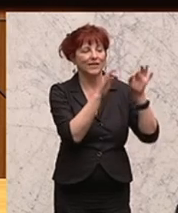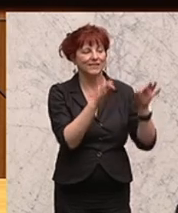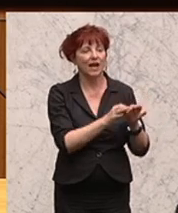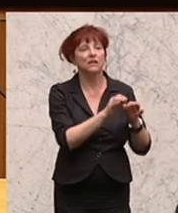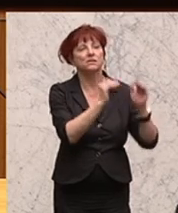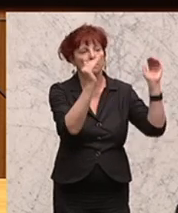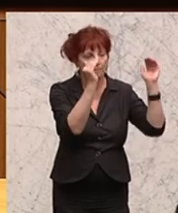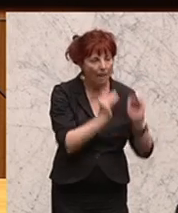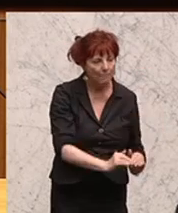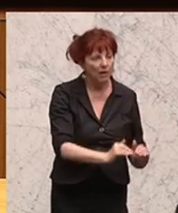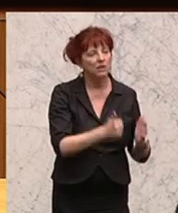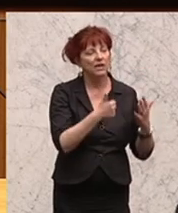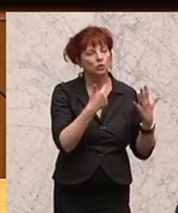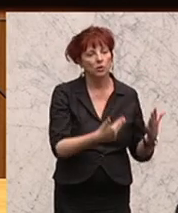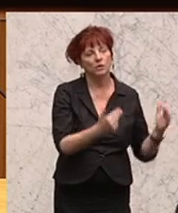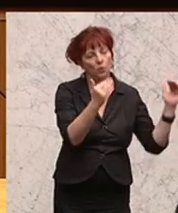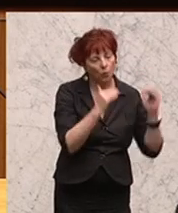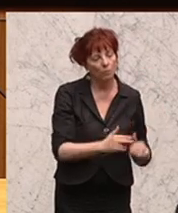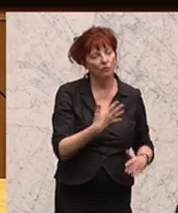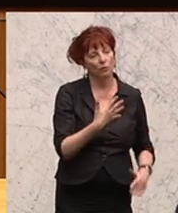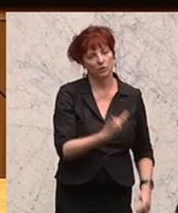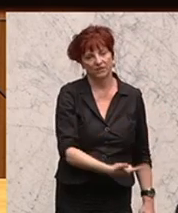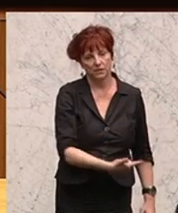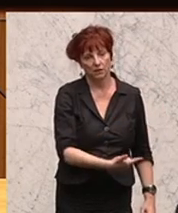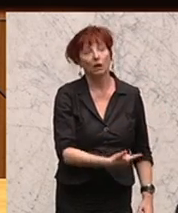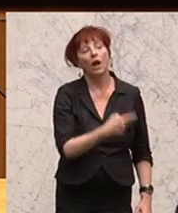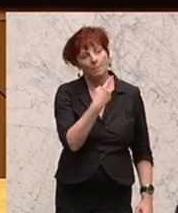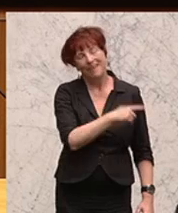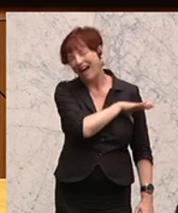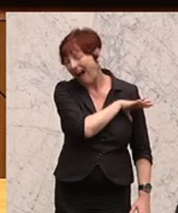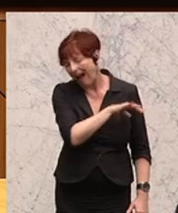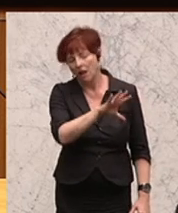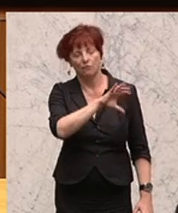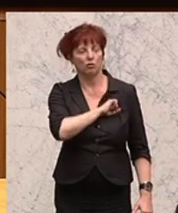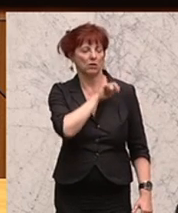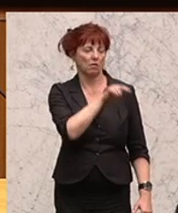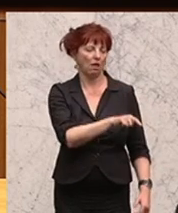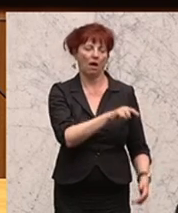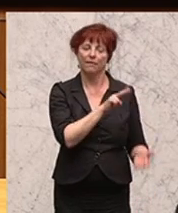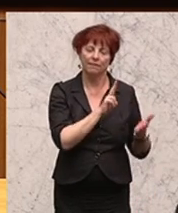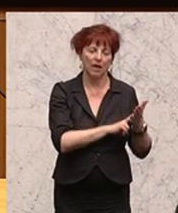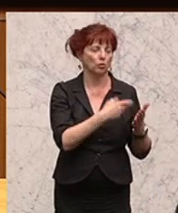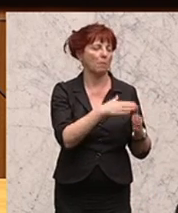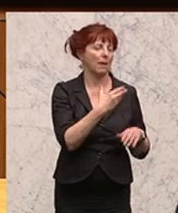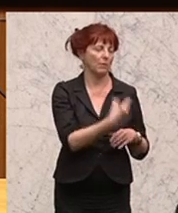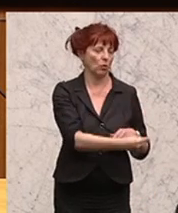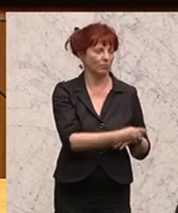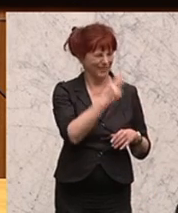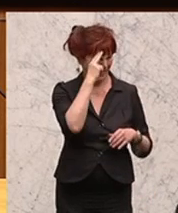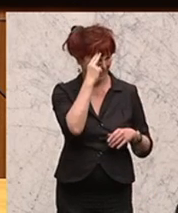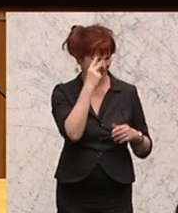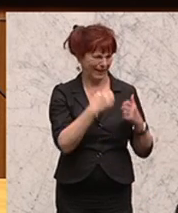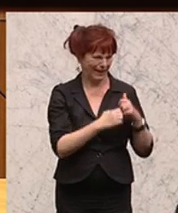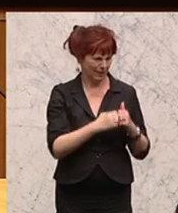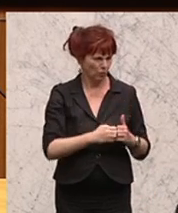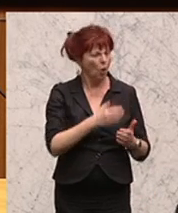25% bringt allen steuerpflichtigen Bürgerinnen und Bürgern mehr netto vom Brutto. Sie kennen die Rechnungen. Durchschnittlich wird jeder Österreicherin